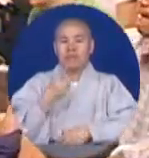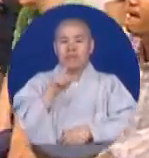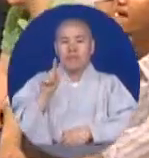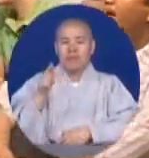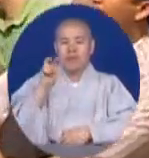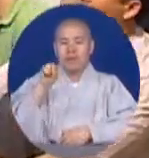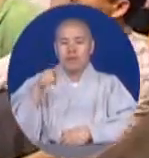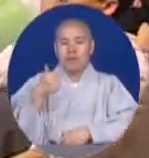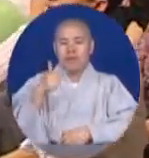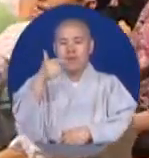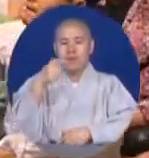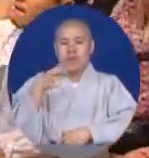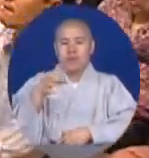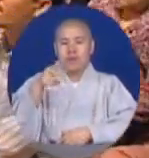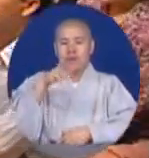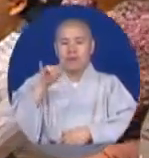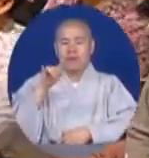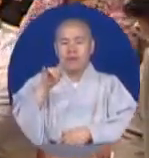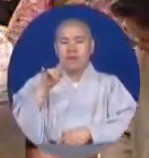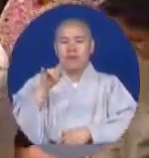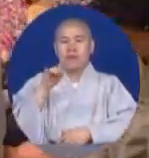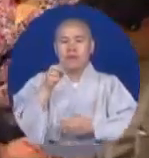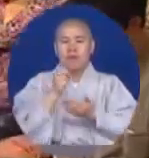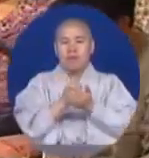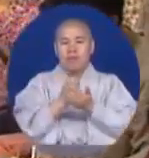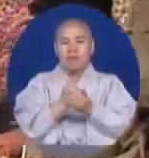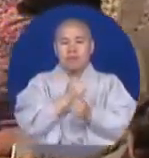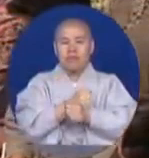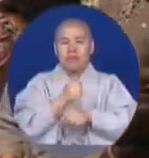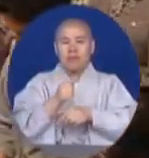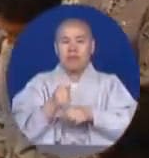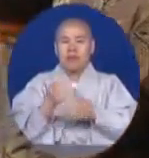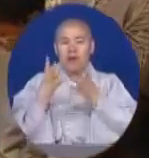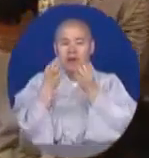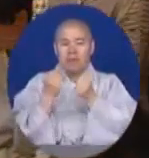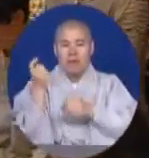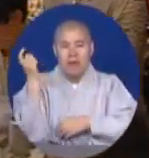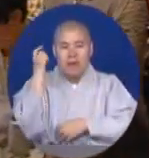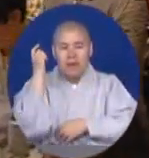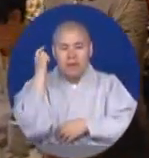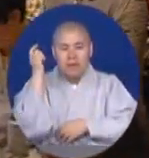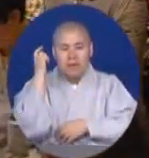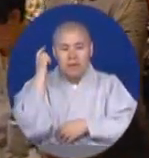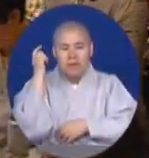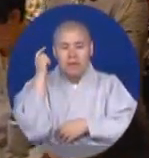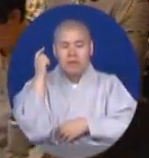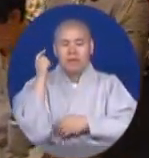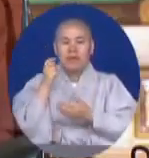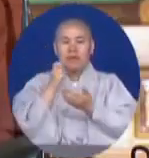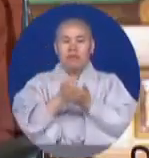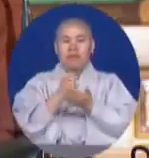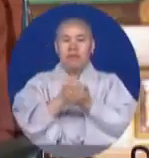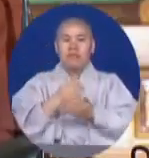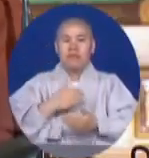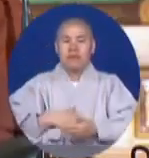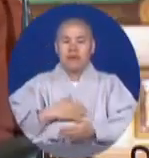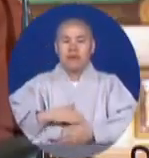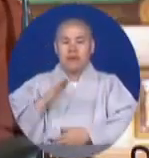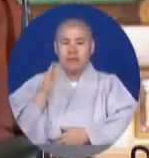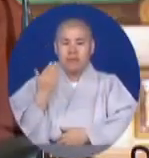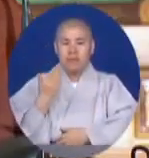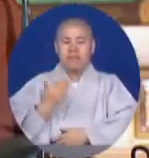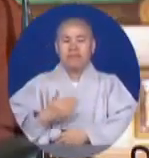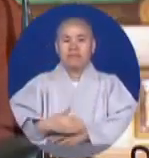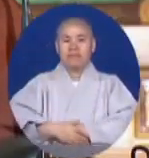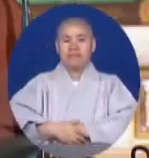다문은 능지법하며 많이 듣는 것은 능히 법을 알게 한다. 능지법이다 이 말이죠.